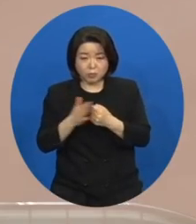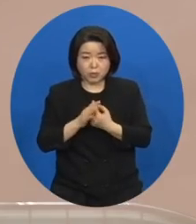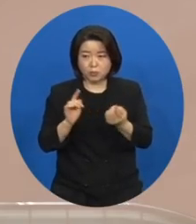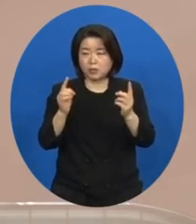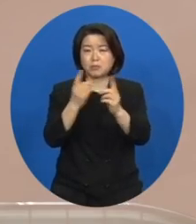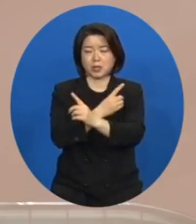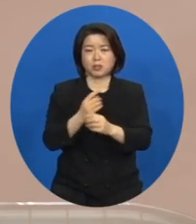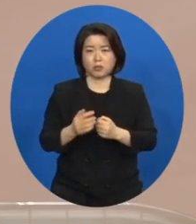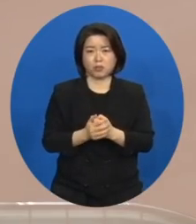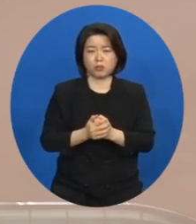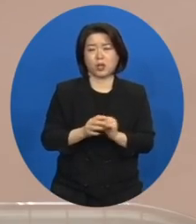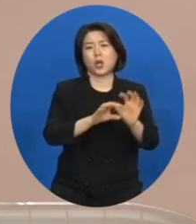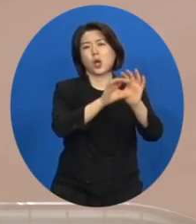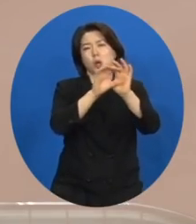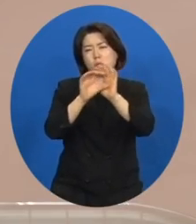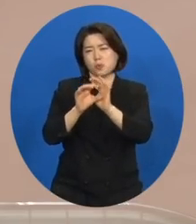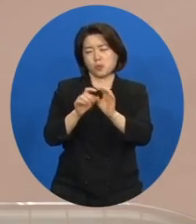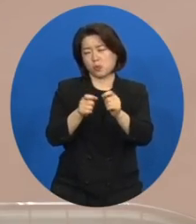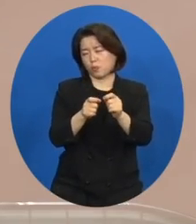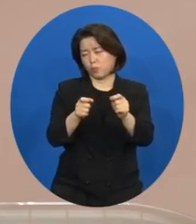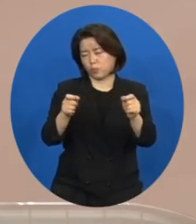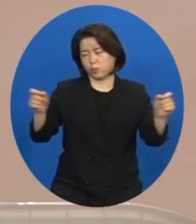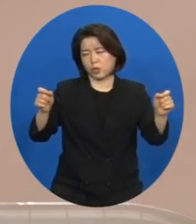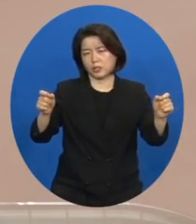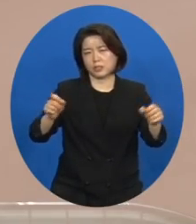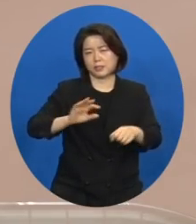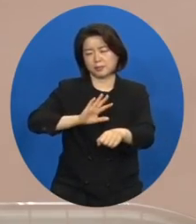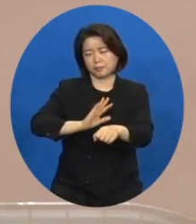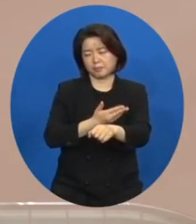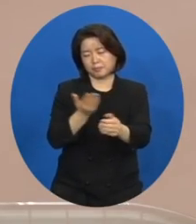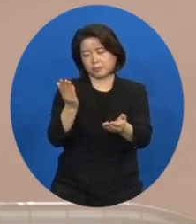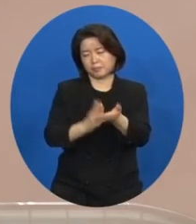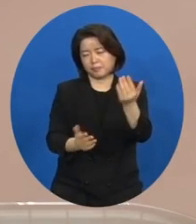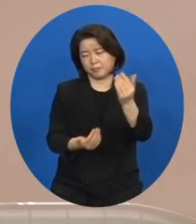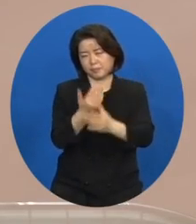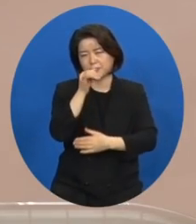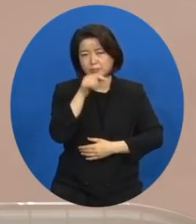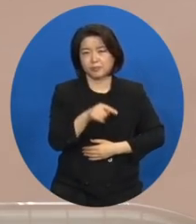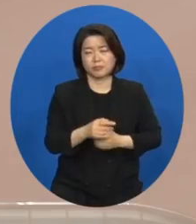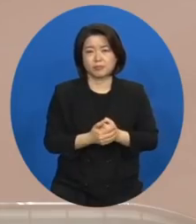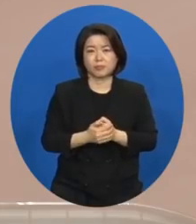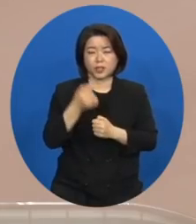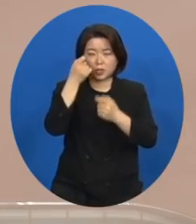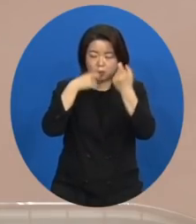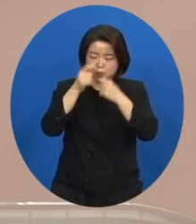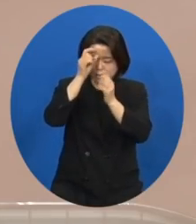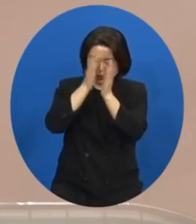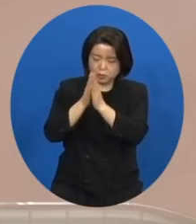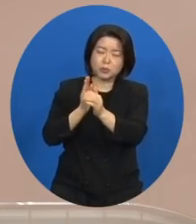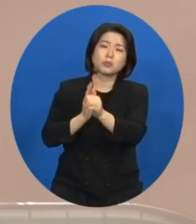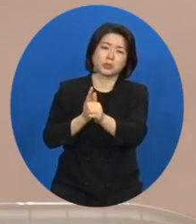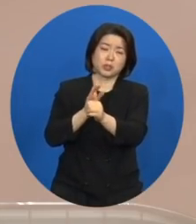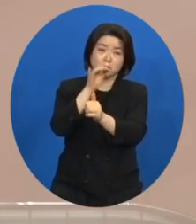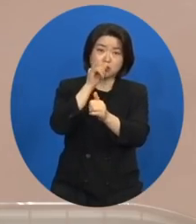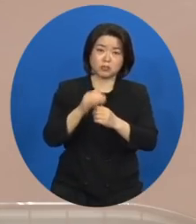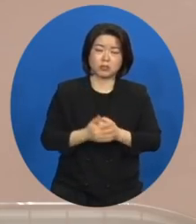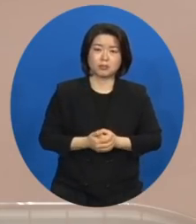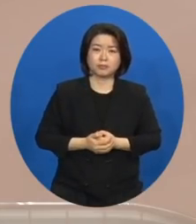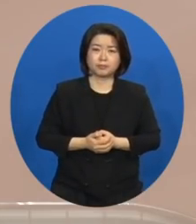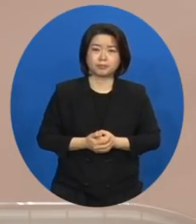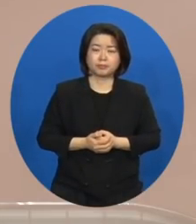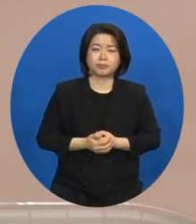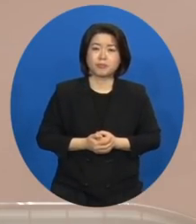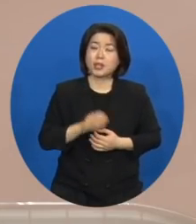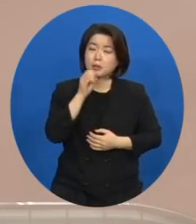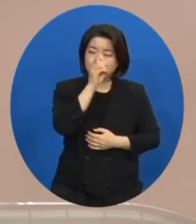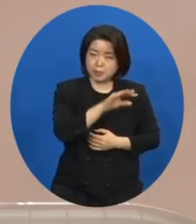의 장기화로 이 나갔던 부작용 일수도 있어요 놀면서 에 기도를 해 주십시오 제가 기도를 해 드렸어요 그리고 이제 그런